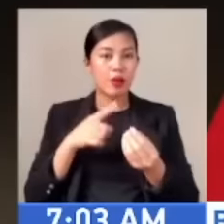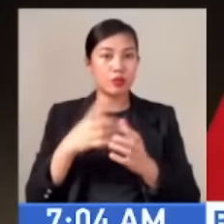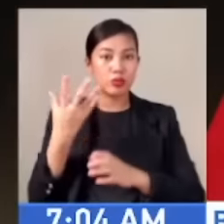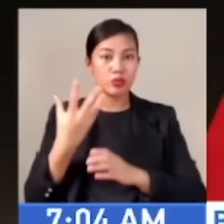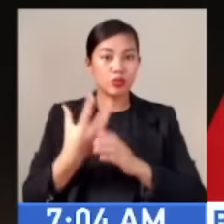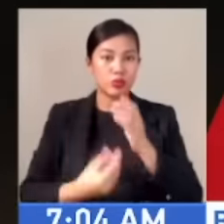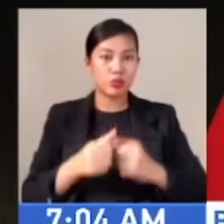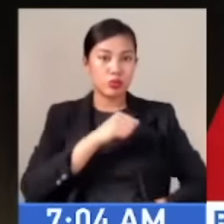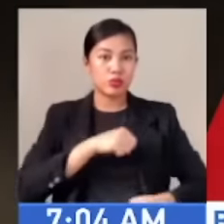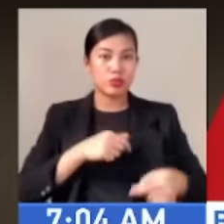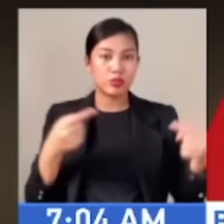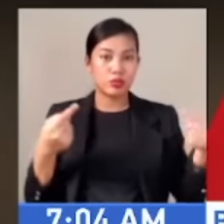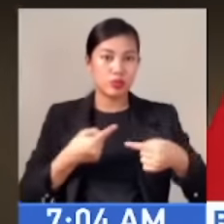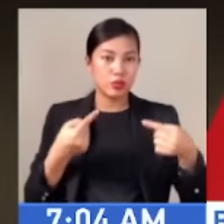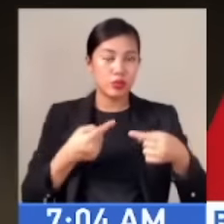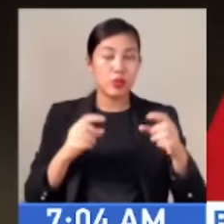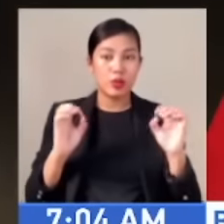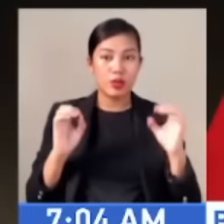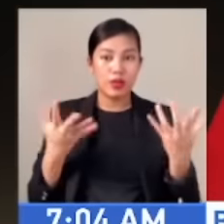Naku, laki na nakapoy.